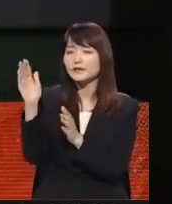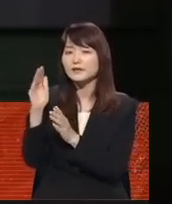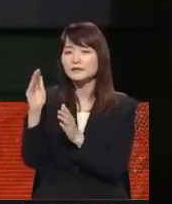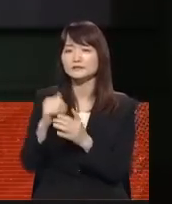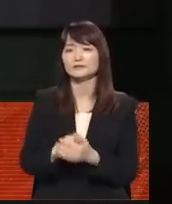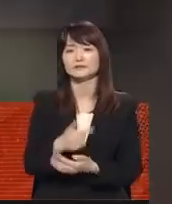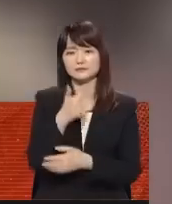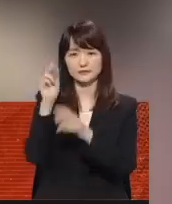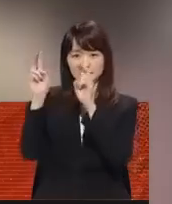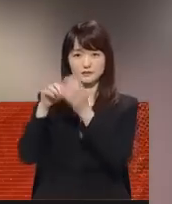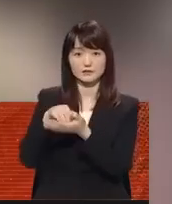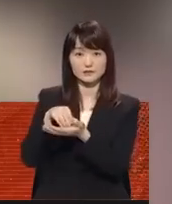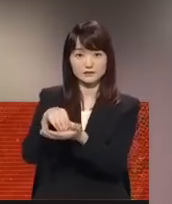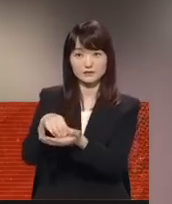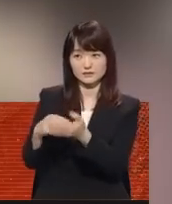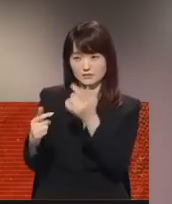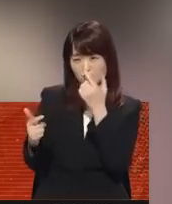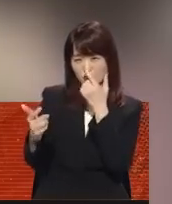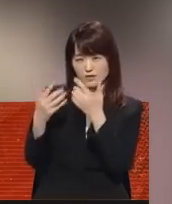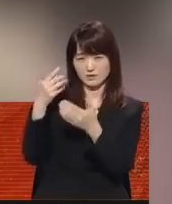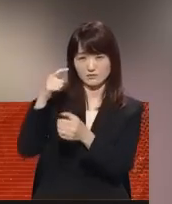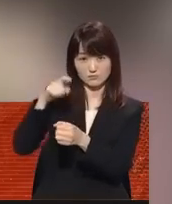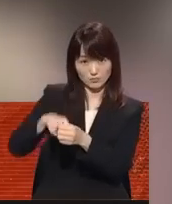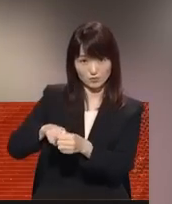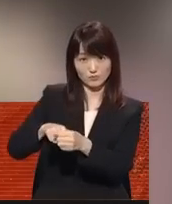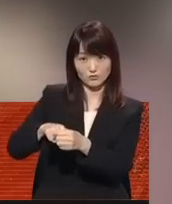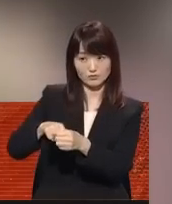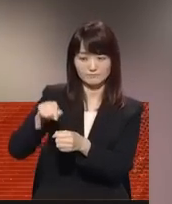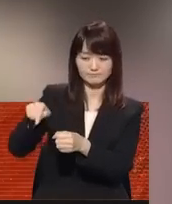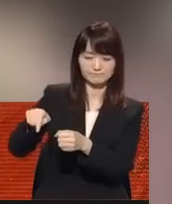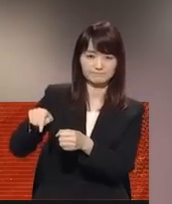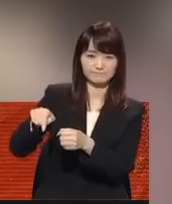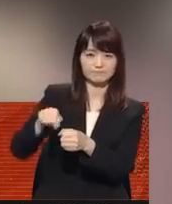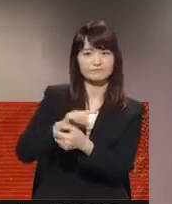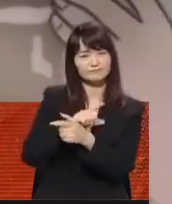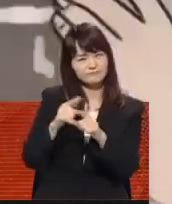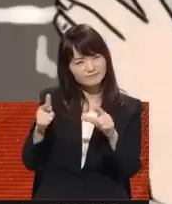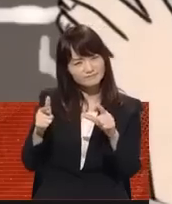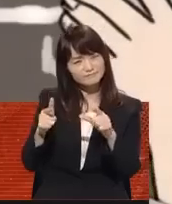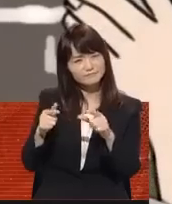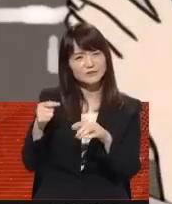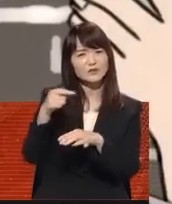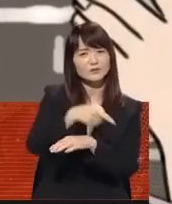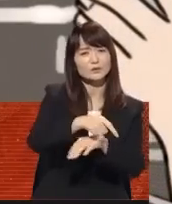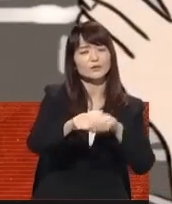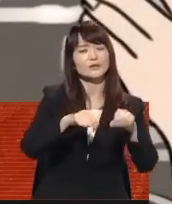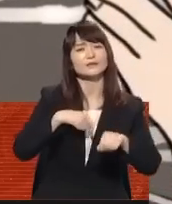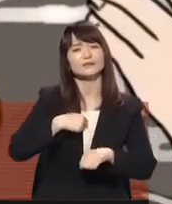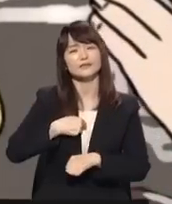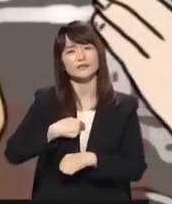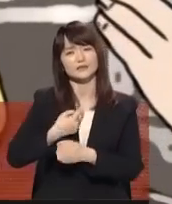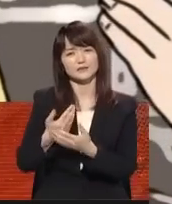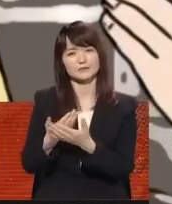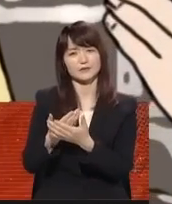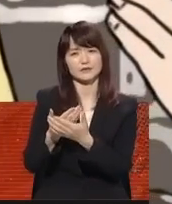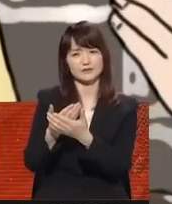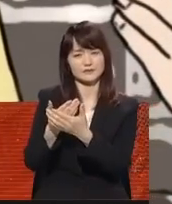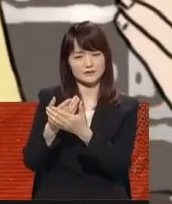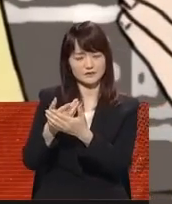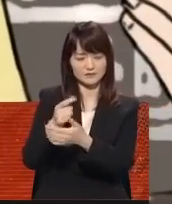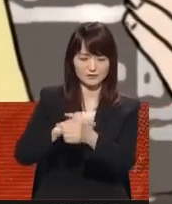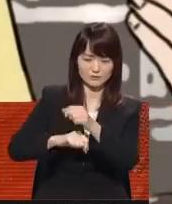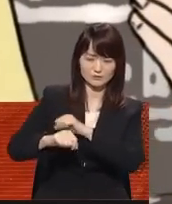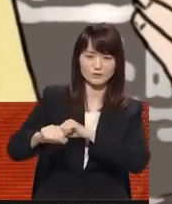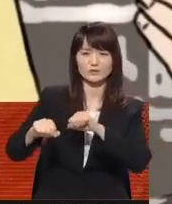그 대기업 취업이라는 확실한 목표가 있었다고 합니다 그래서 이걸 위해서 이런저런 대회 활동이며 자기개발까지 굉장히 적극적으로 하는